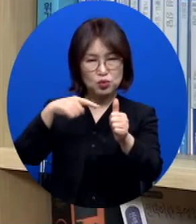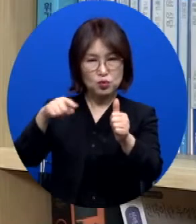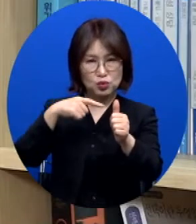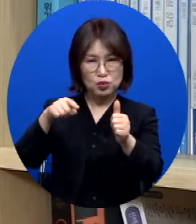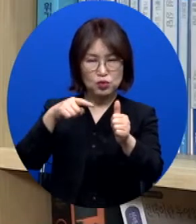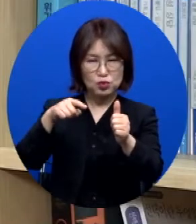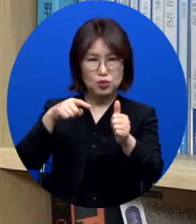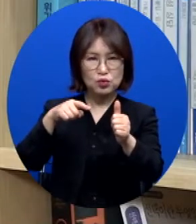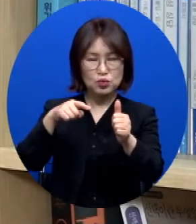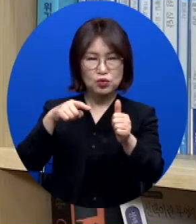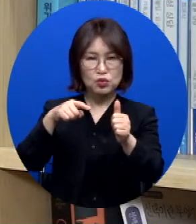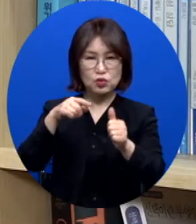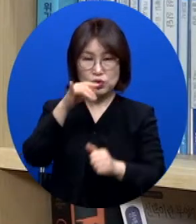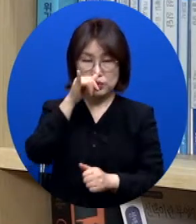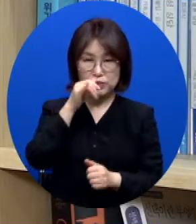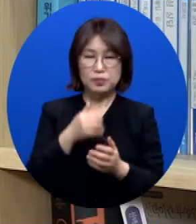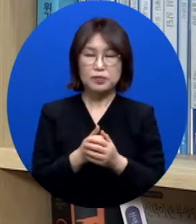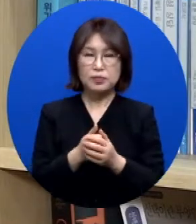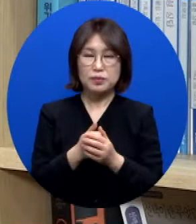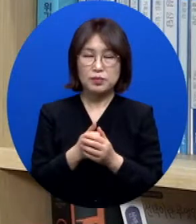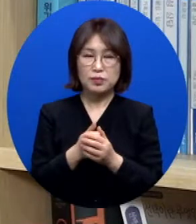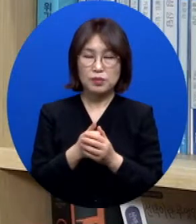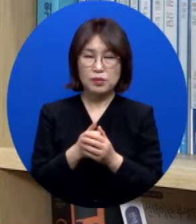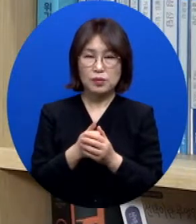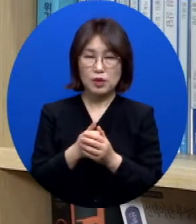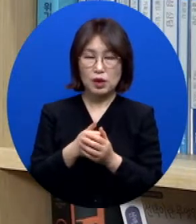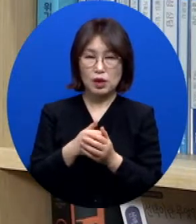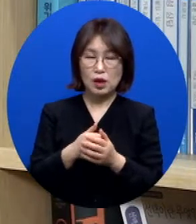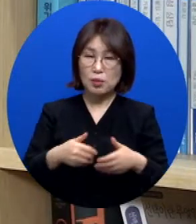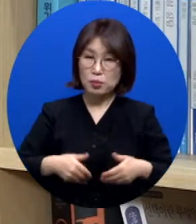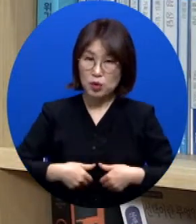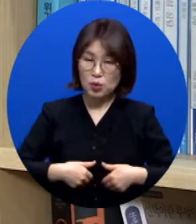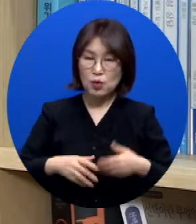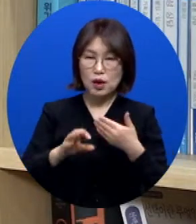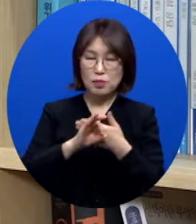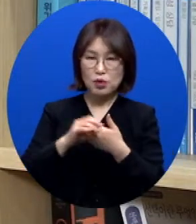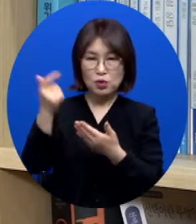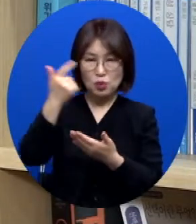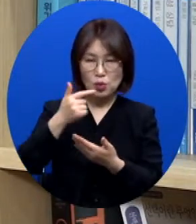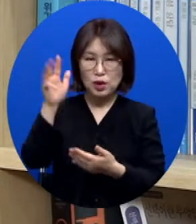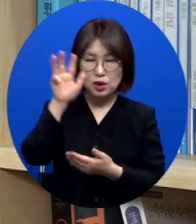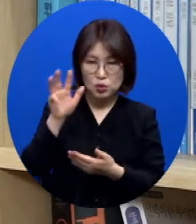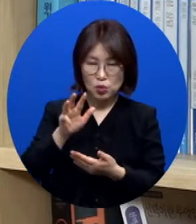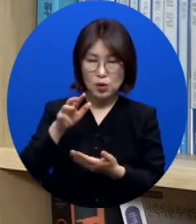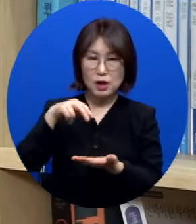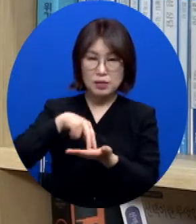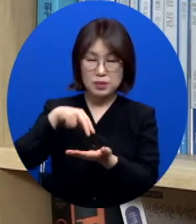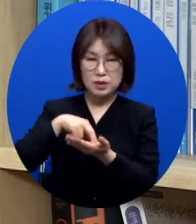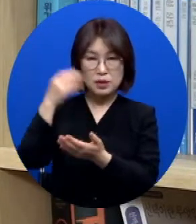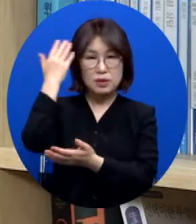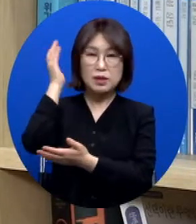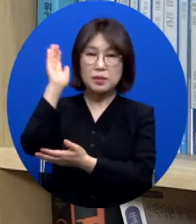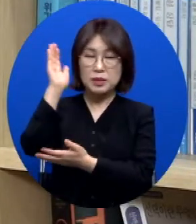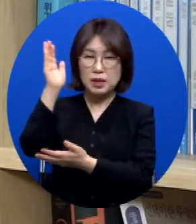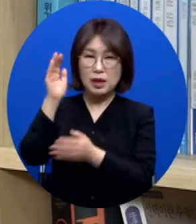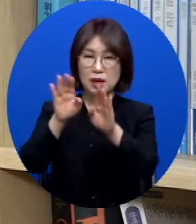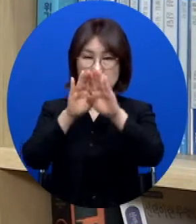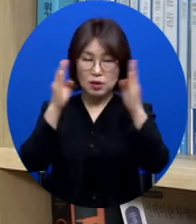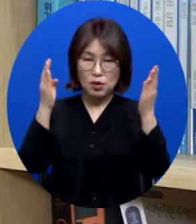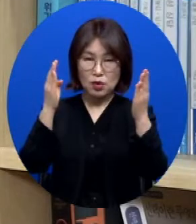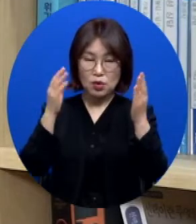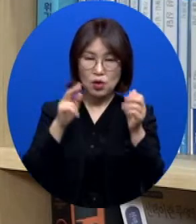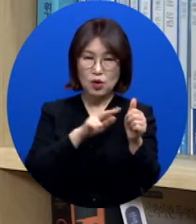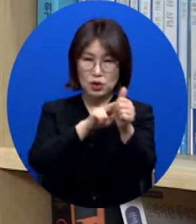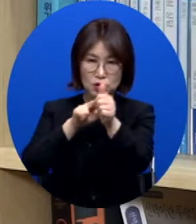듭니다. 만약에 필요하다면 노회나 총회 차원에서도 세미나를 열어서 그